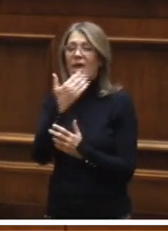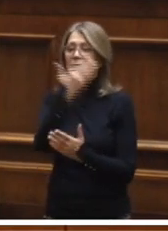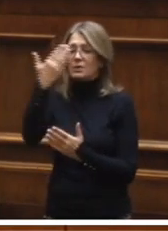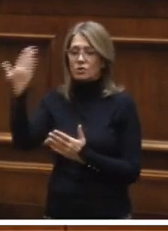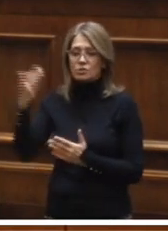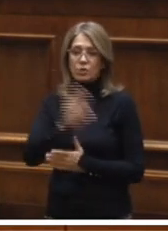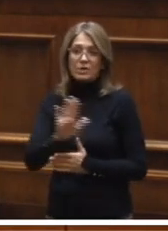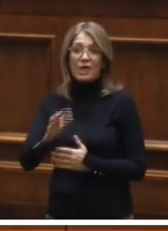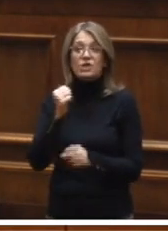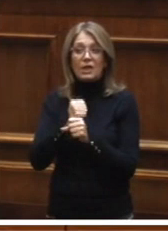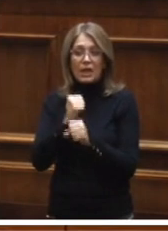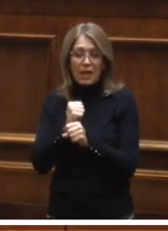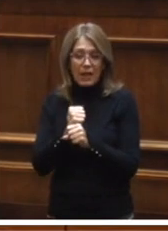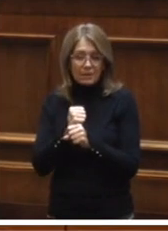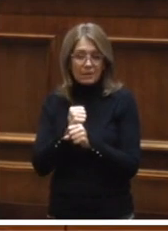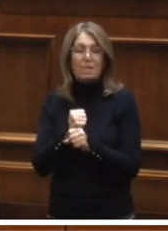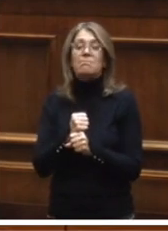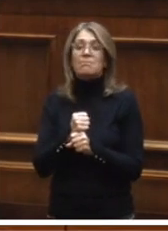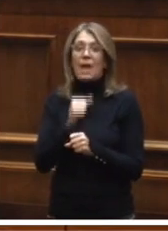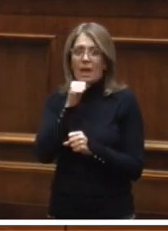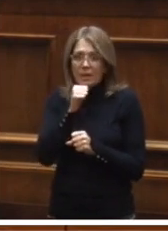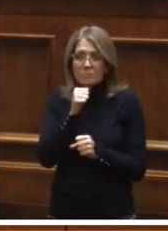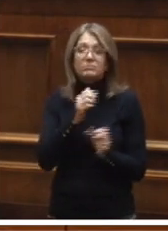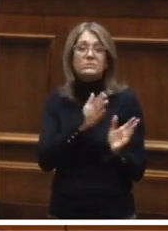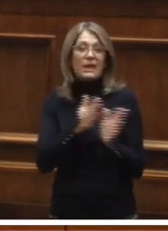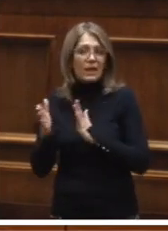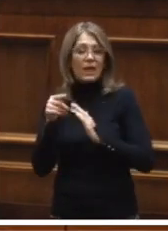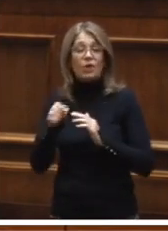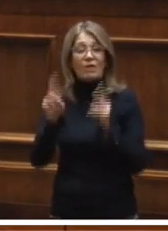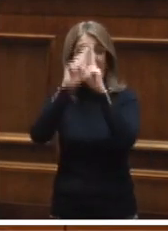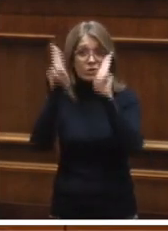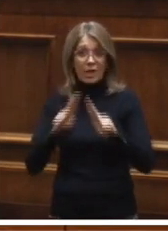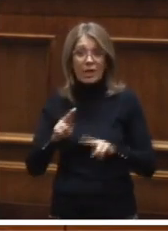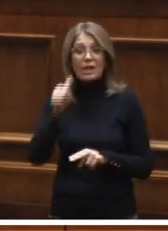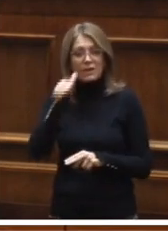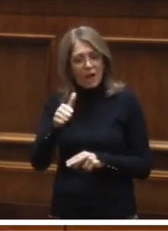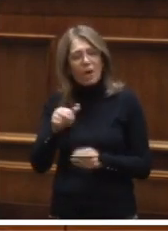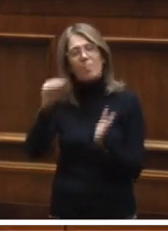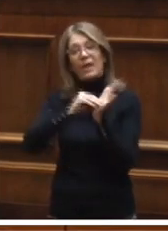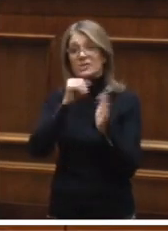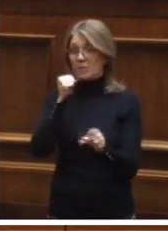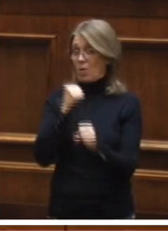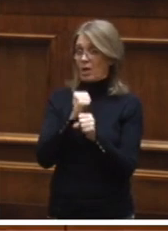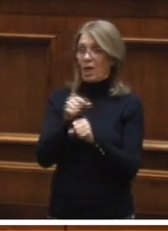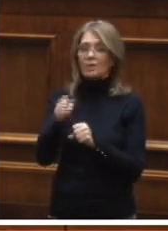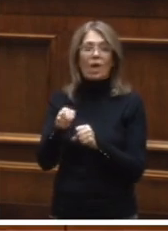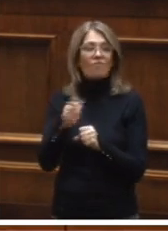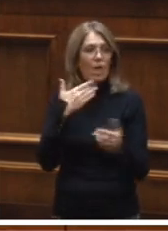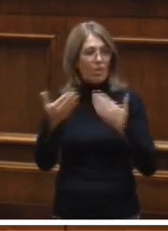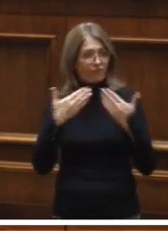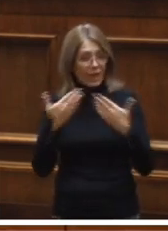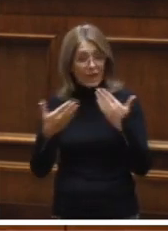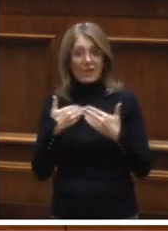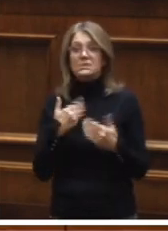o ljudskim pravima, pa je red da ovaj Međunarodni dan obeležimo i radno na ovoj konferenciji. Zato se